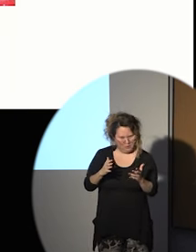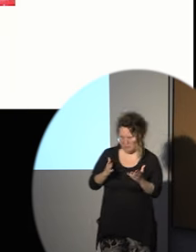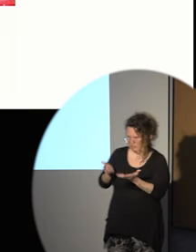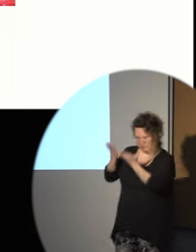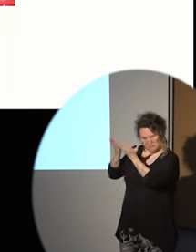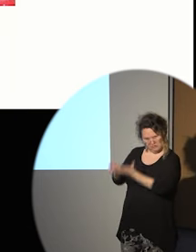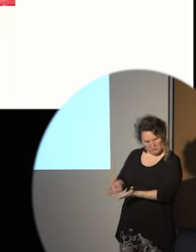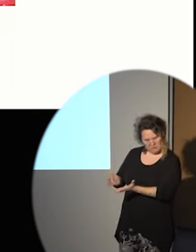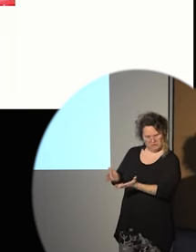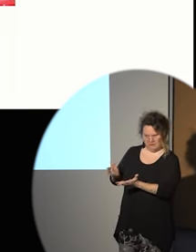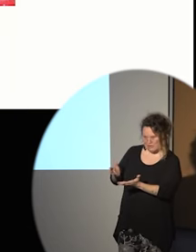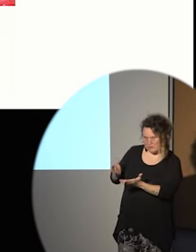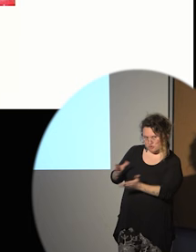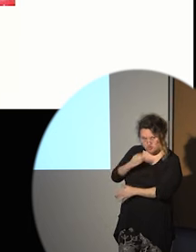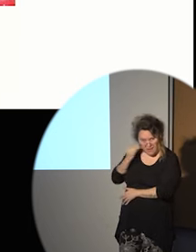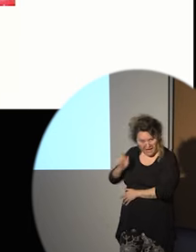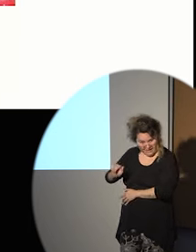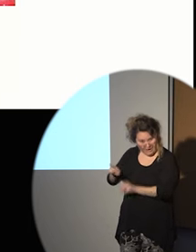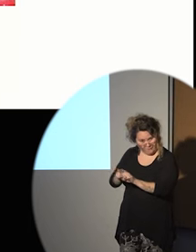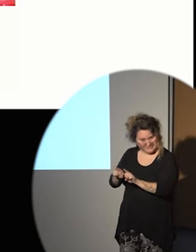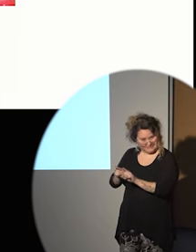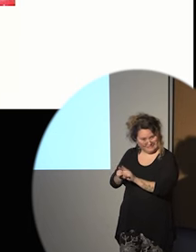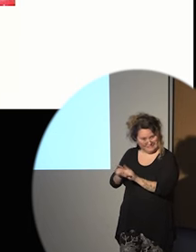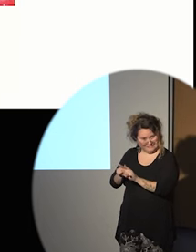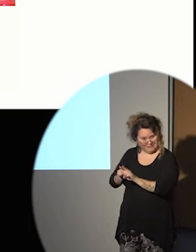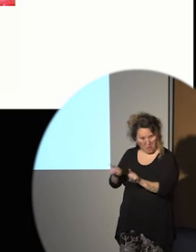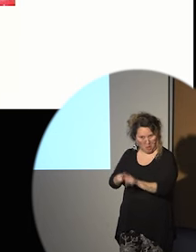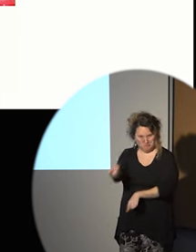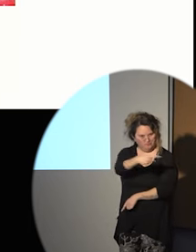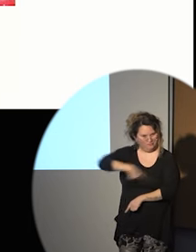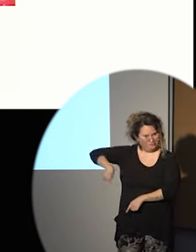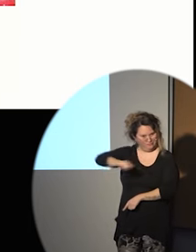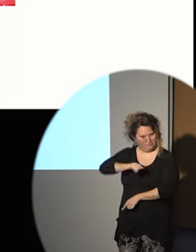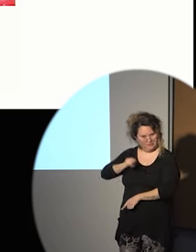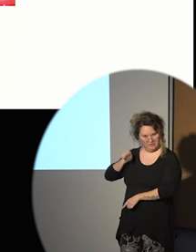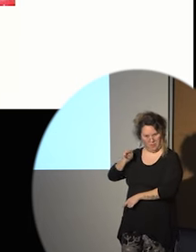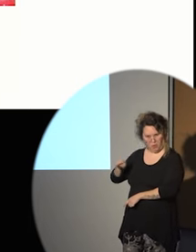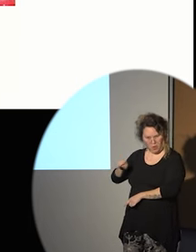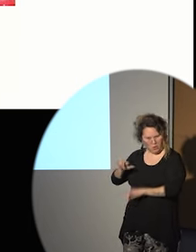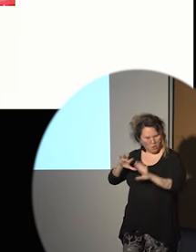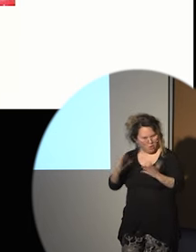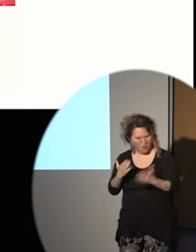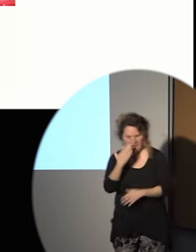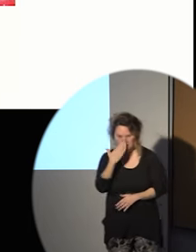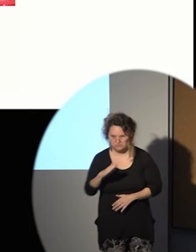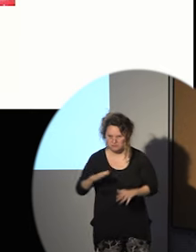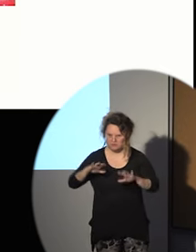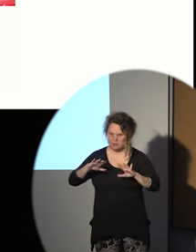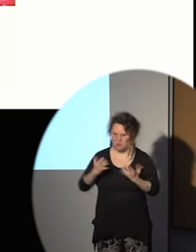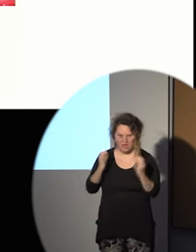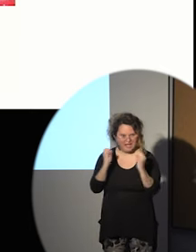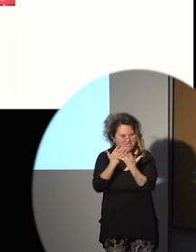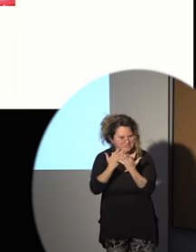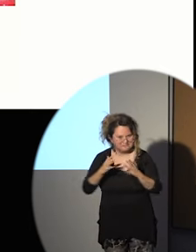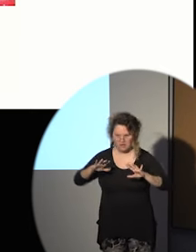les autres. Il n'y a vraiment pas de différence. Et c'est toujours intéressant de voir comment ils réagissent, comment ils agissent. Et donc, il y a